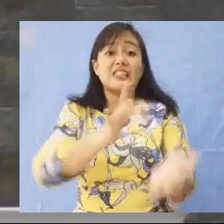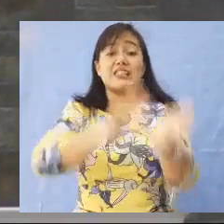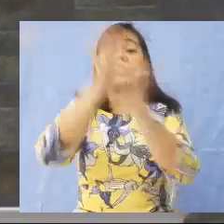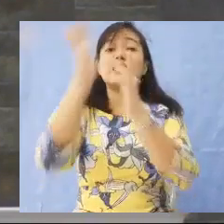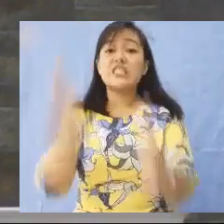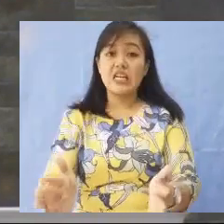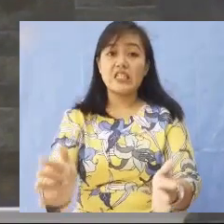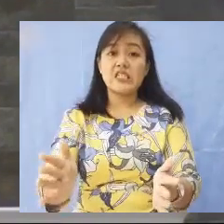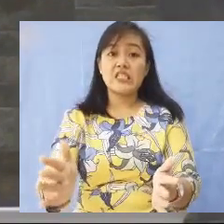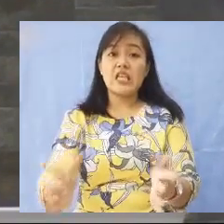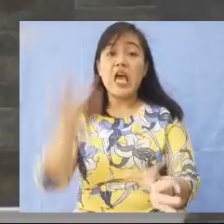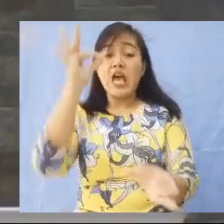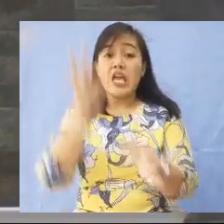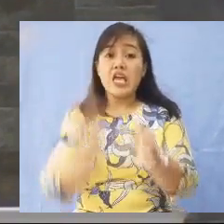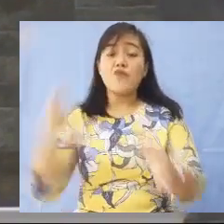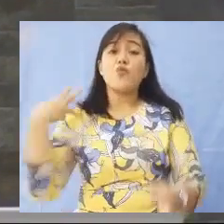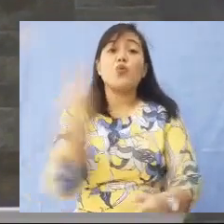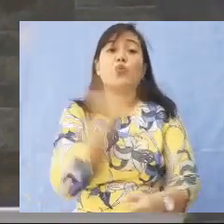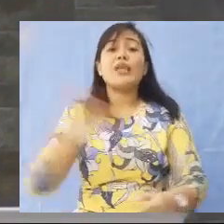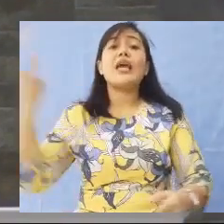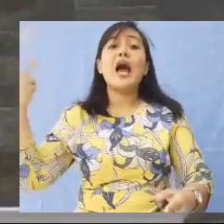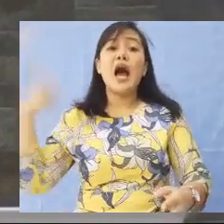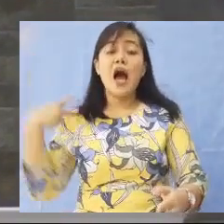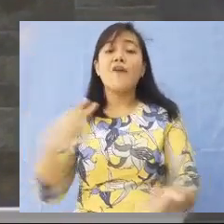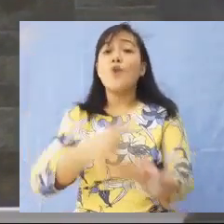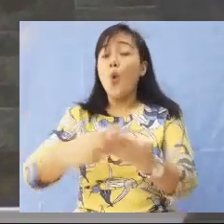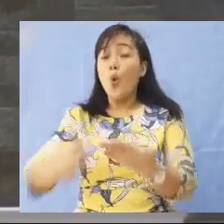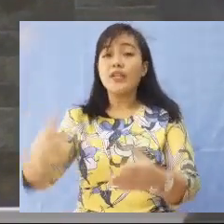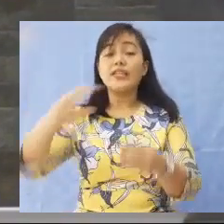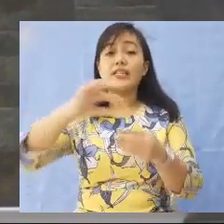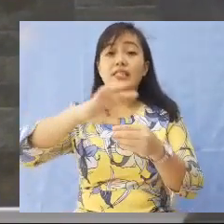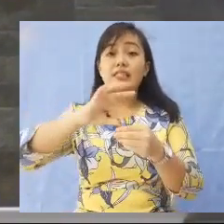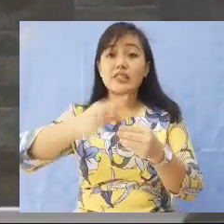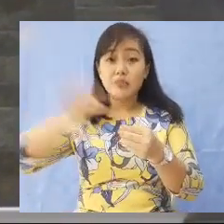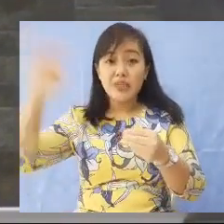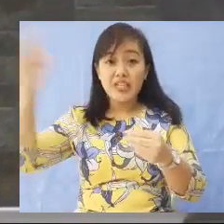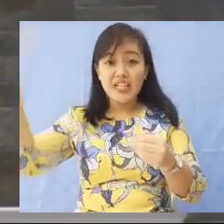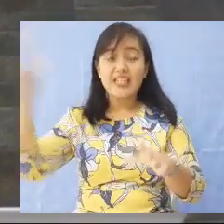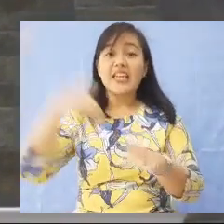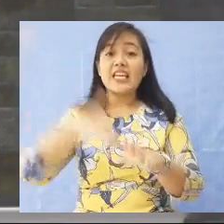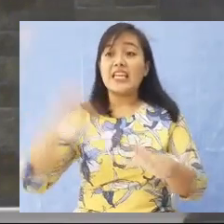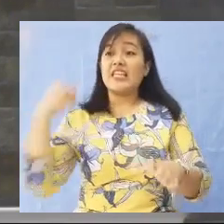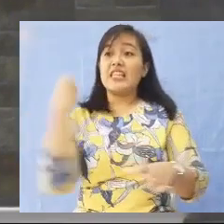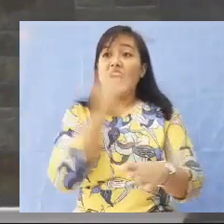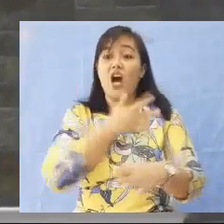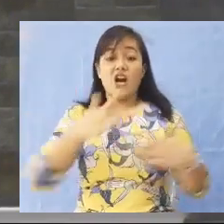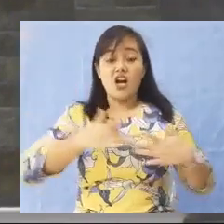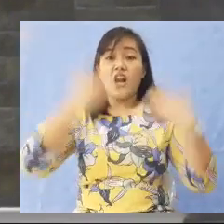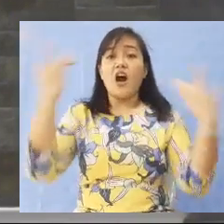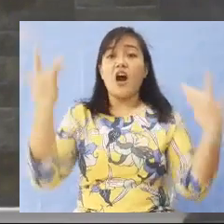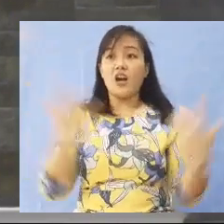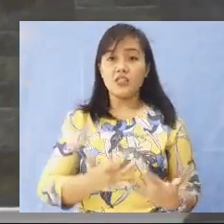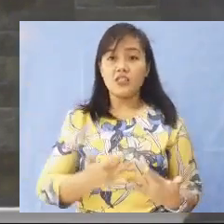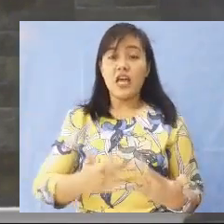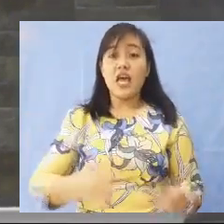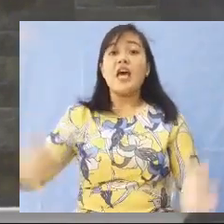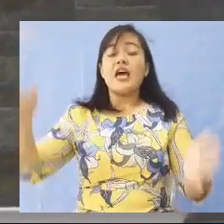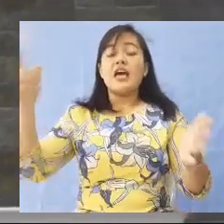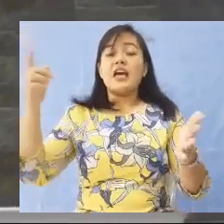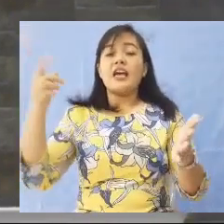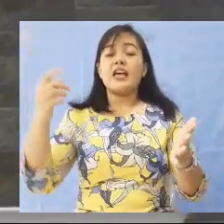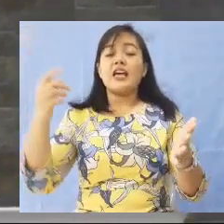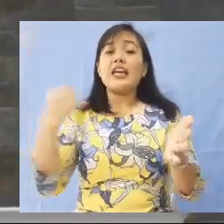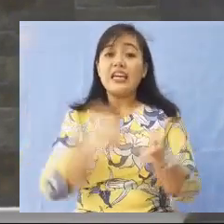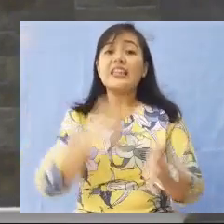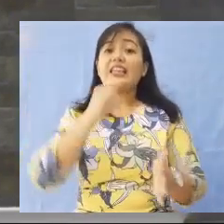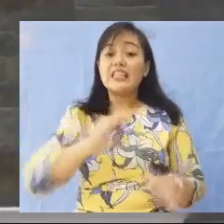ng Biblia, etong Holy Spirit na ito serves as a living water sa atin pong katawan.